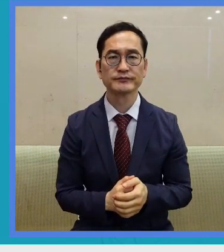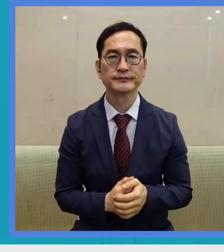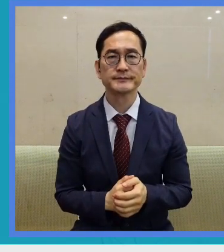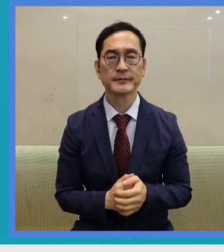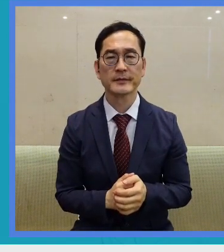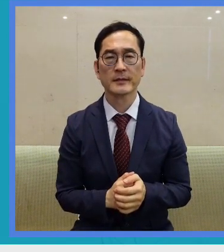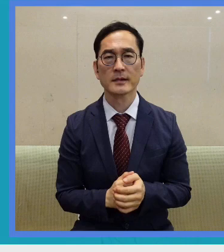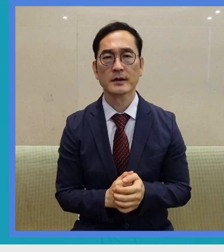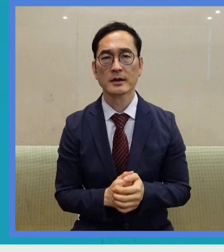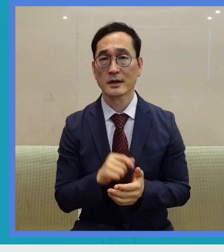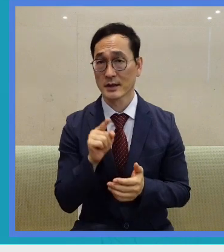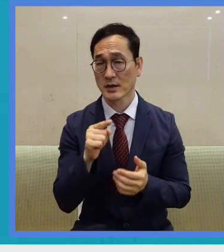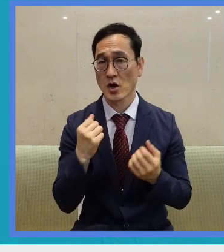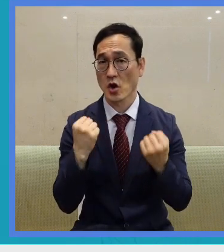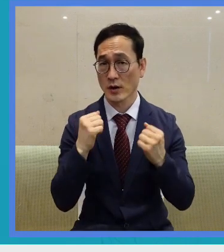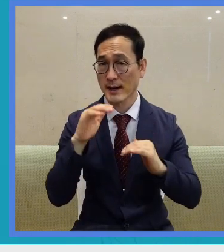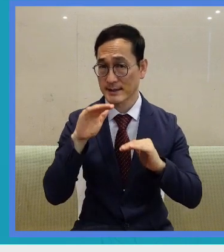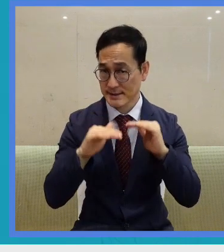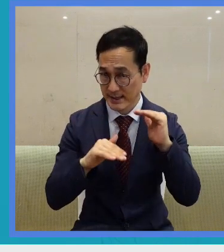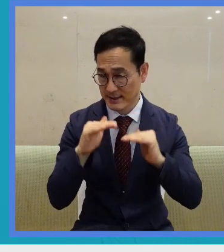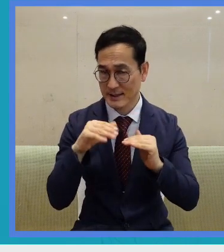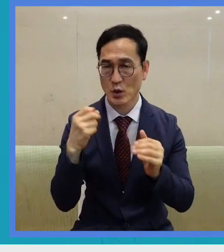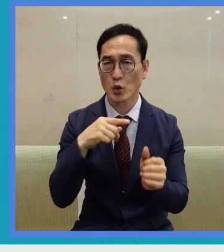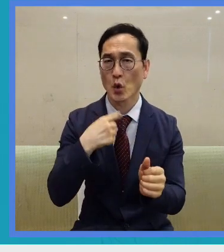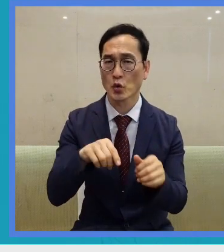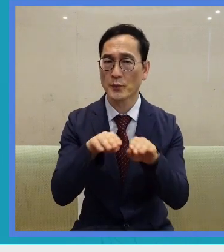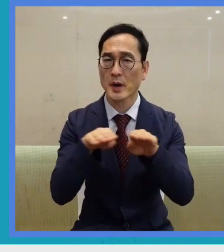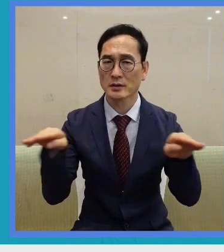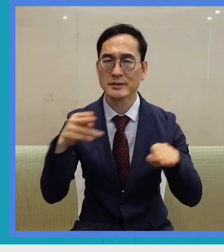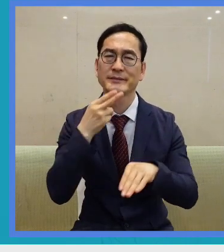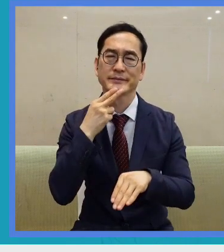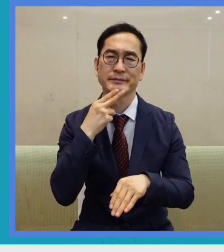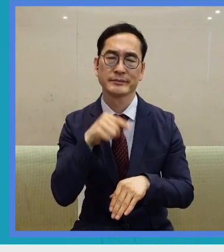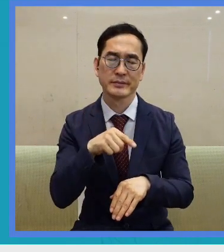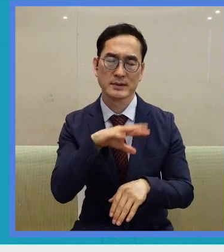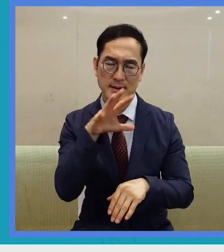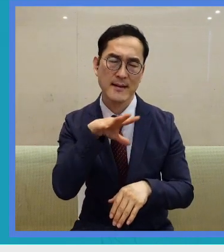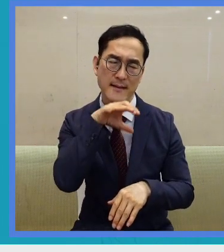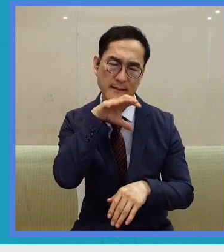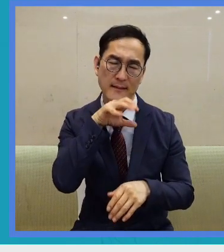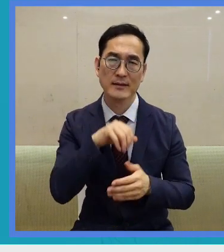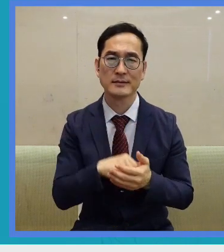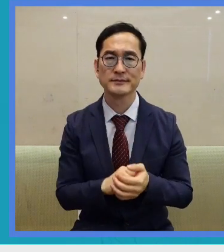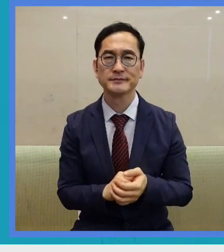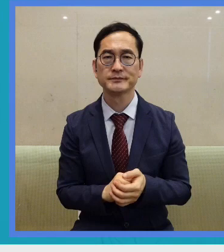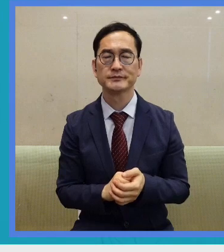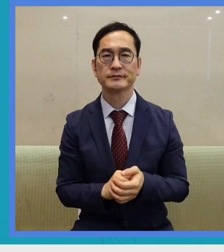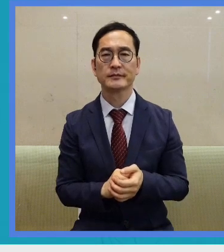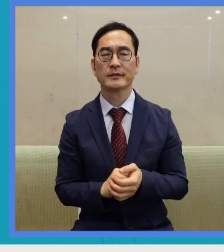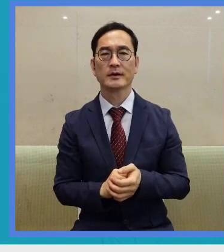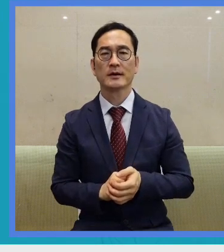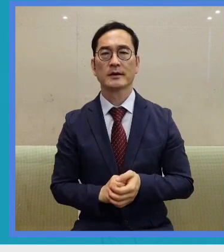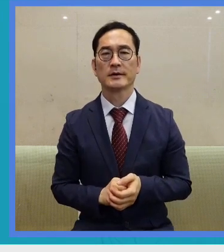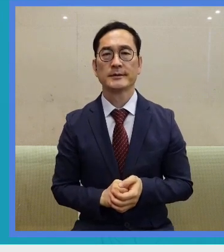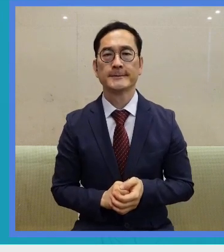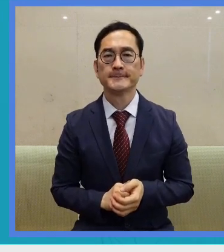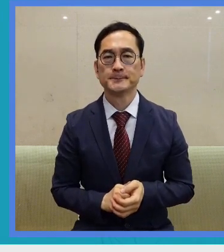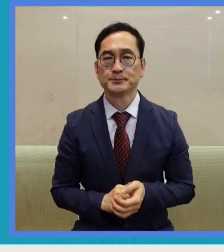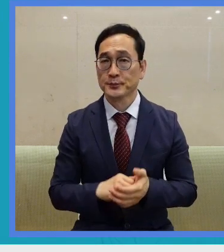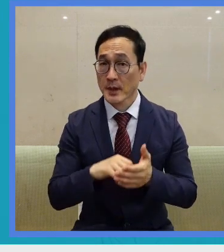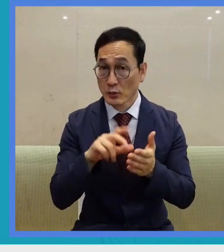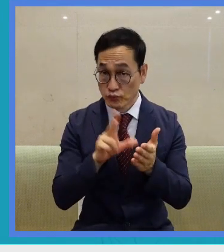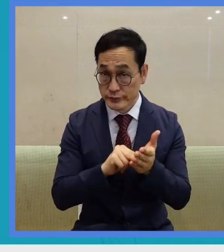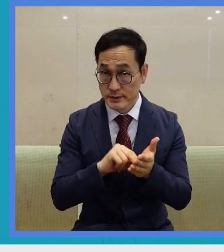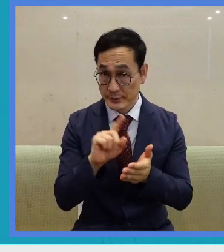것들은 건강 격차 및 교육 불평등을 야기했다고 보고를 합니다. 그런데